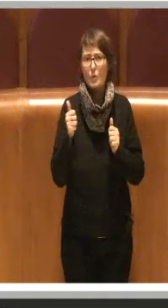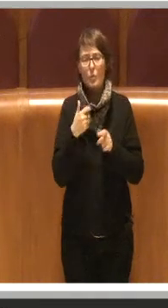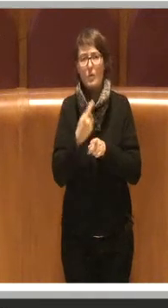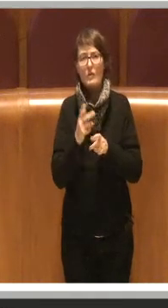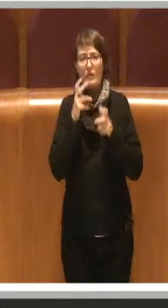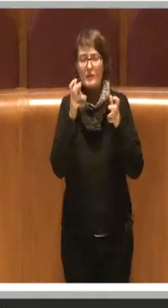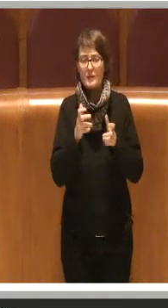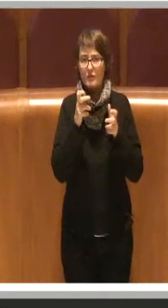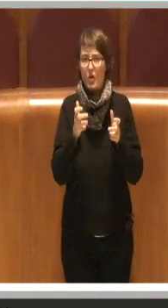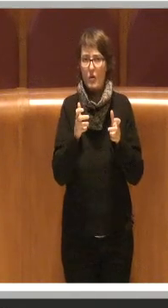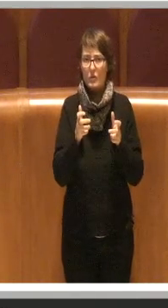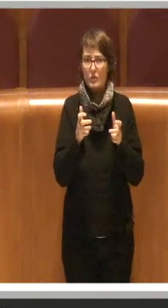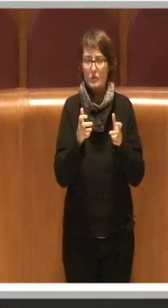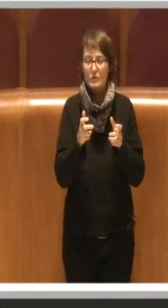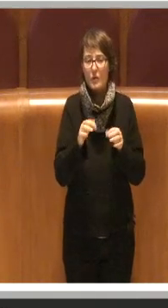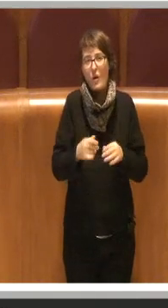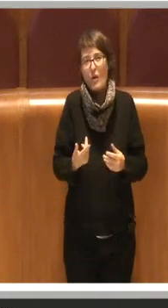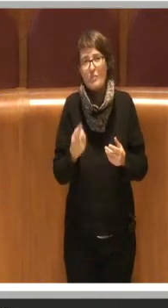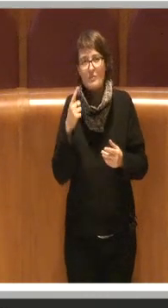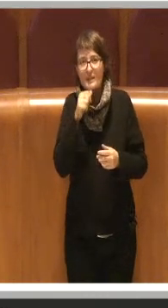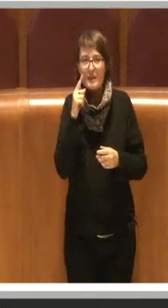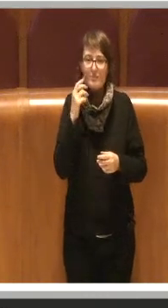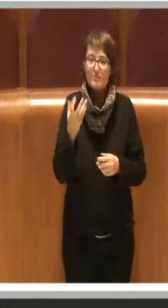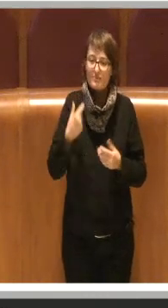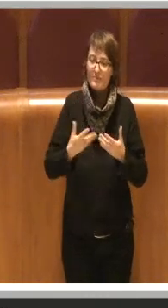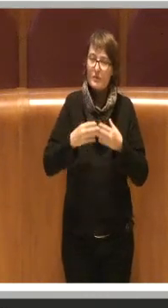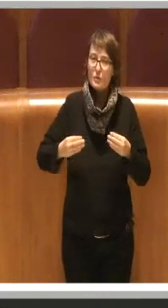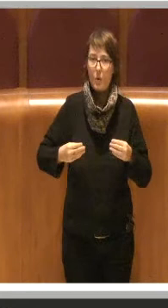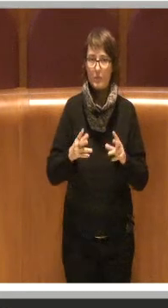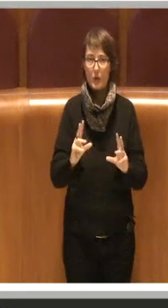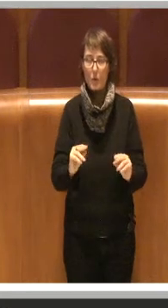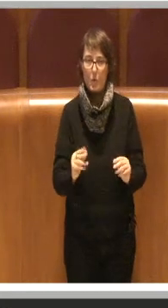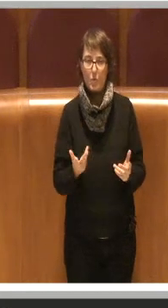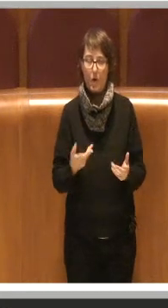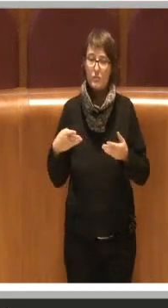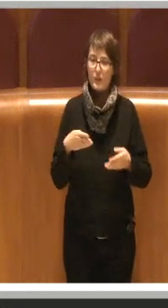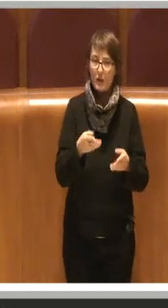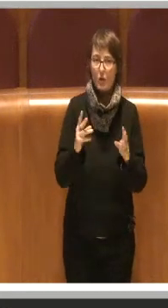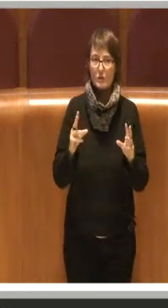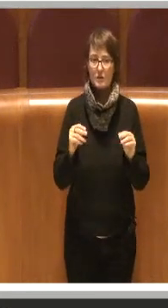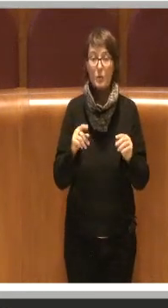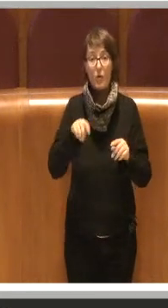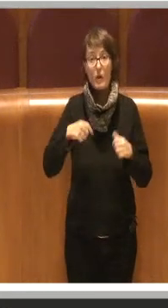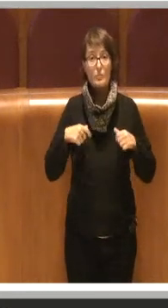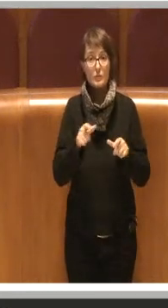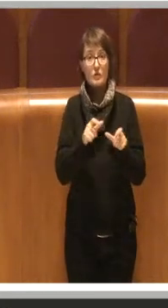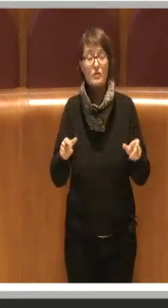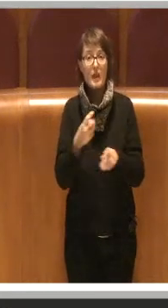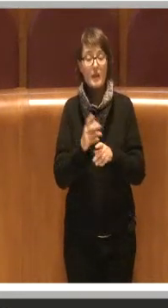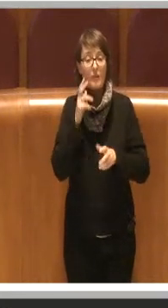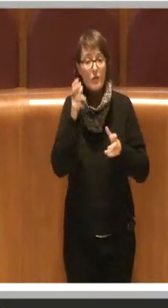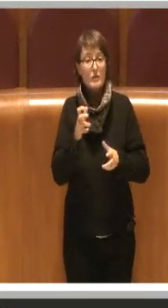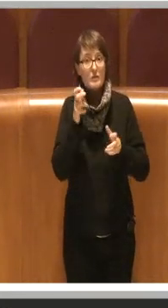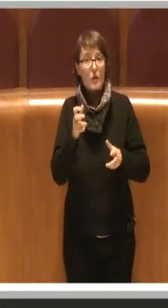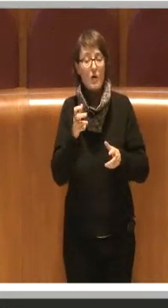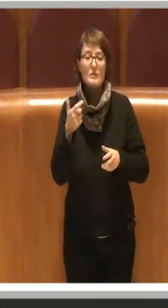nuovi percorsi, inventarsi nuovi strumenti, perché parliamo di uno strumento nuovo, e anche i cittadini che dovranno, come dire, anche loro cimentarsi con i patti